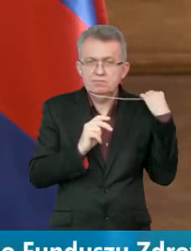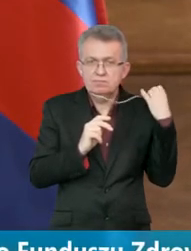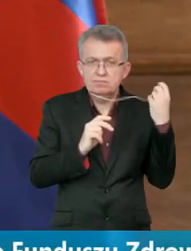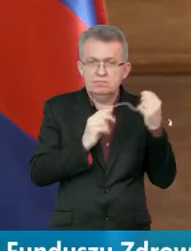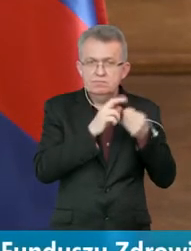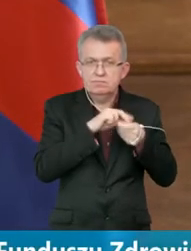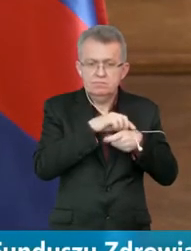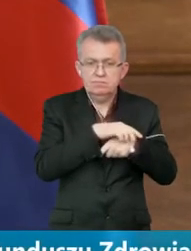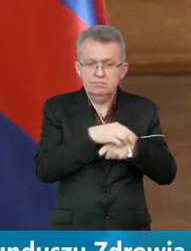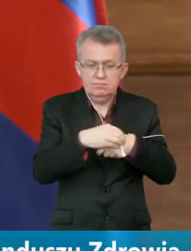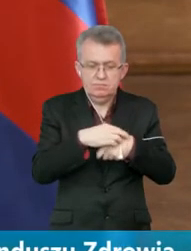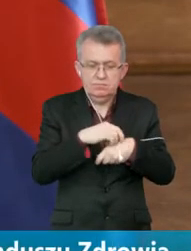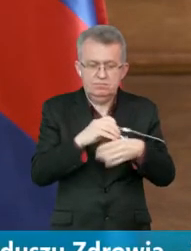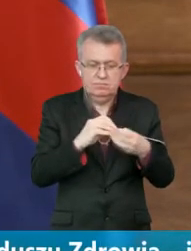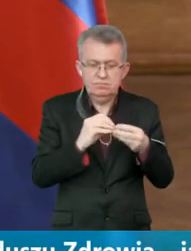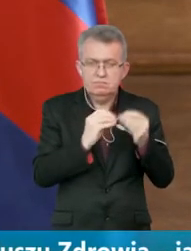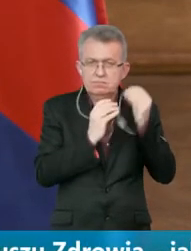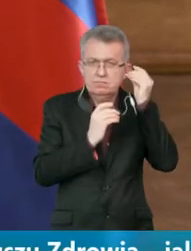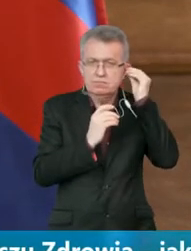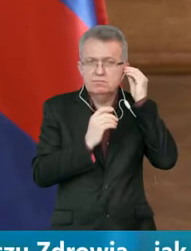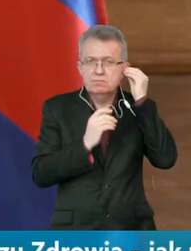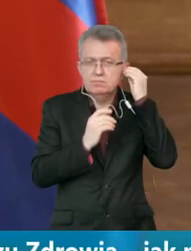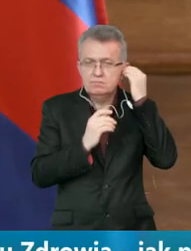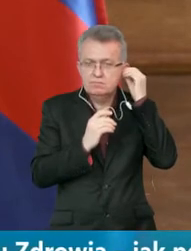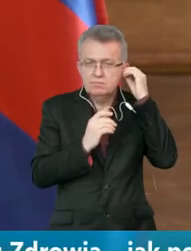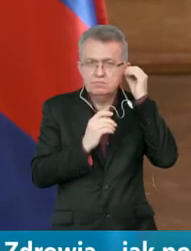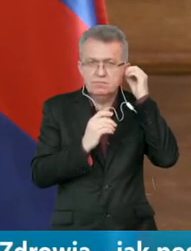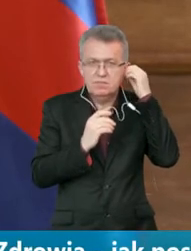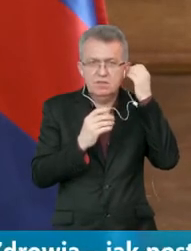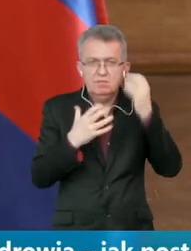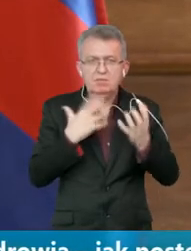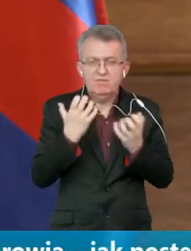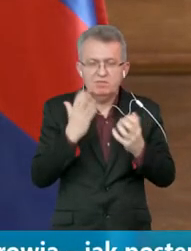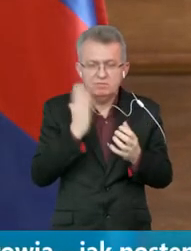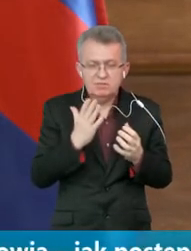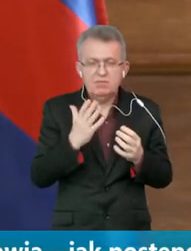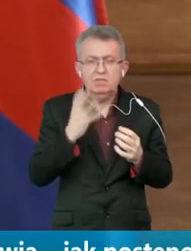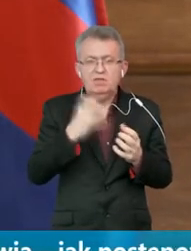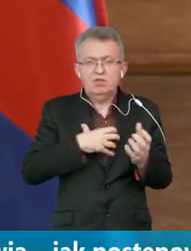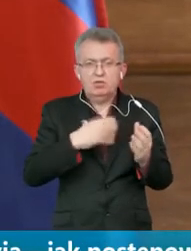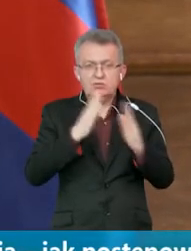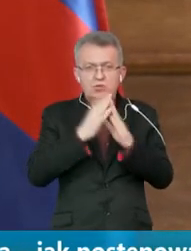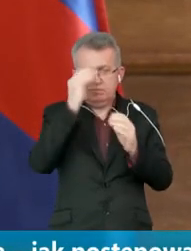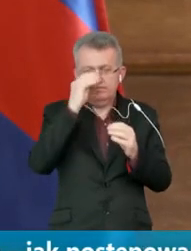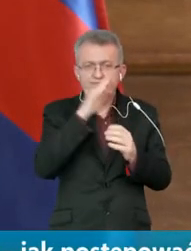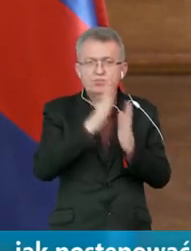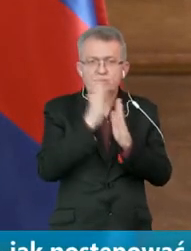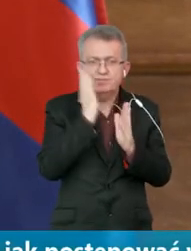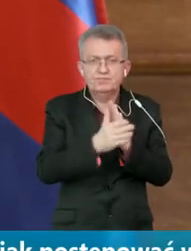szkoły. Takie informacje my oczywiście zbieramy i będziemy się starali na bieżąco